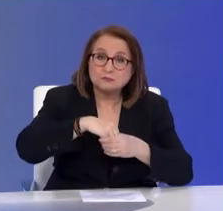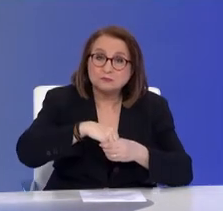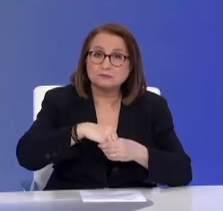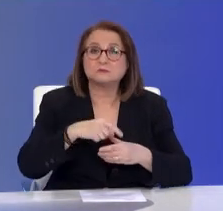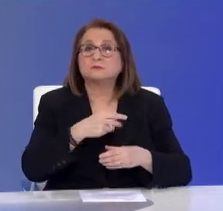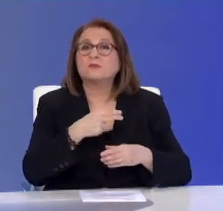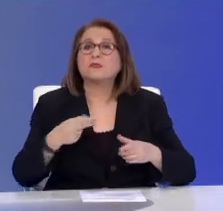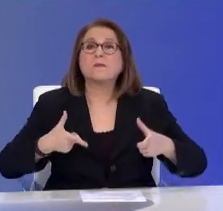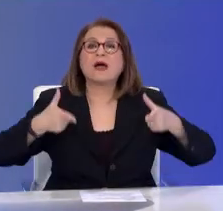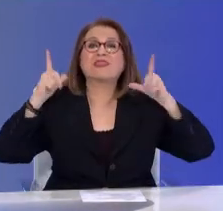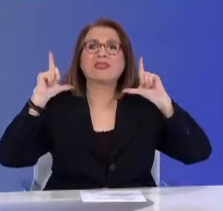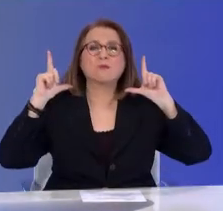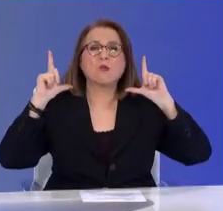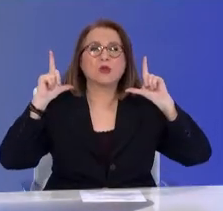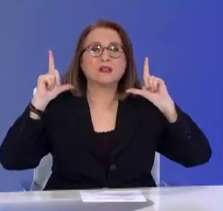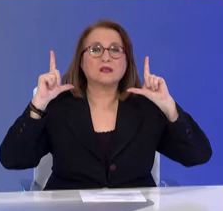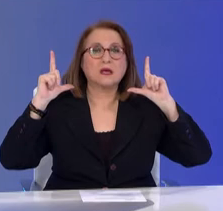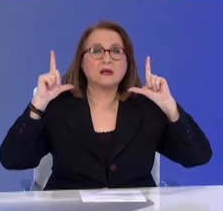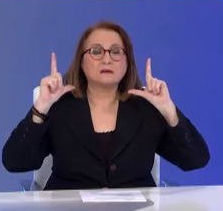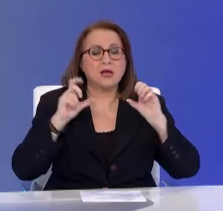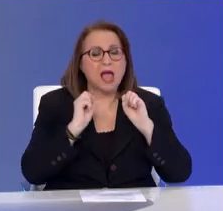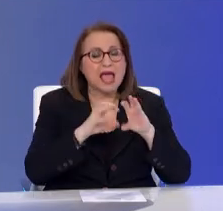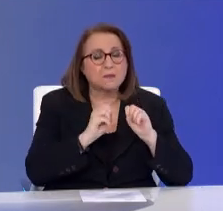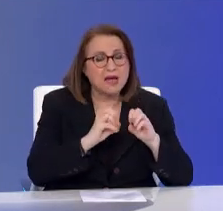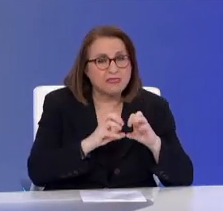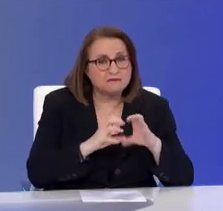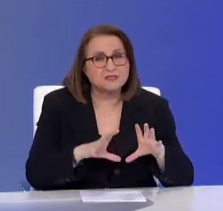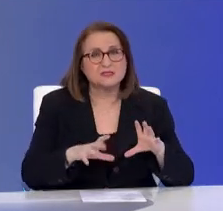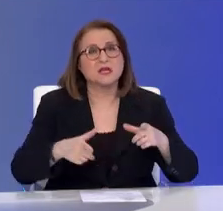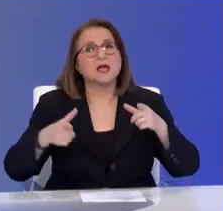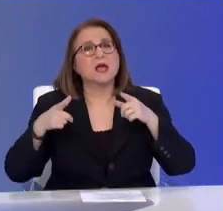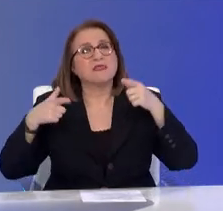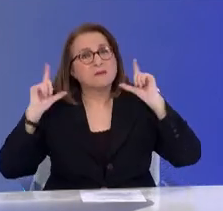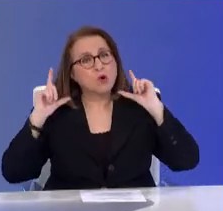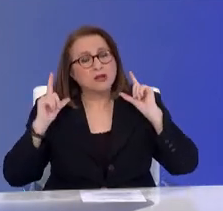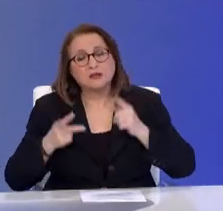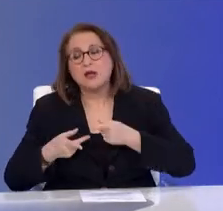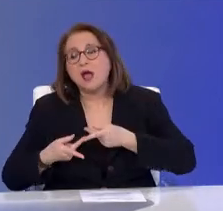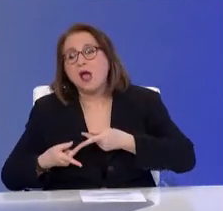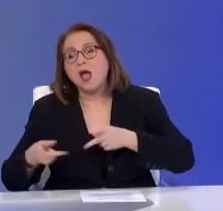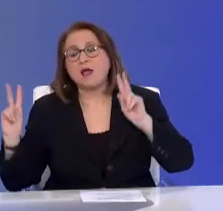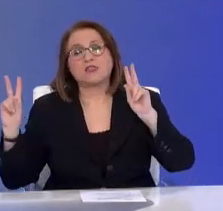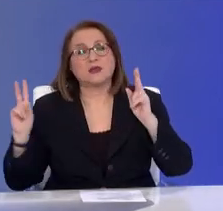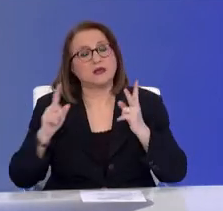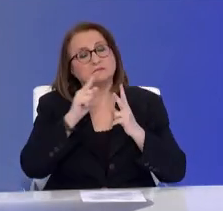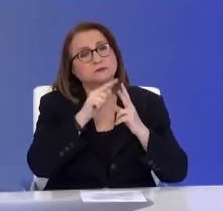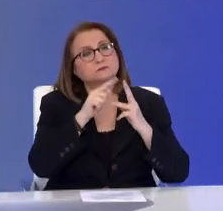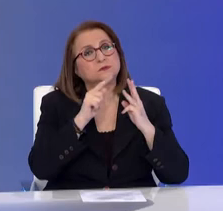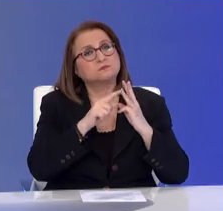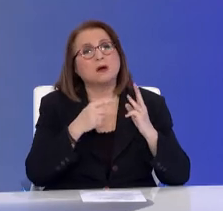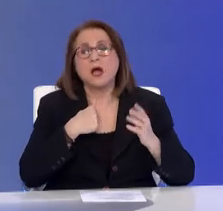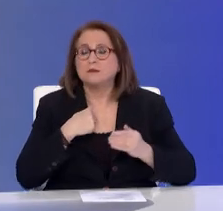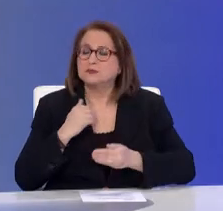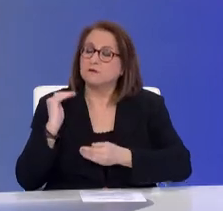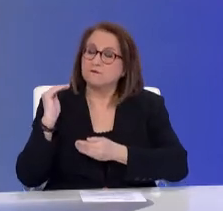στην δημοκρατία, στην εκπαίδευση και την ατομική ελευθερία. Τρεις ξεχωριστές προσωπικότητες